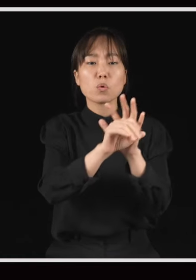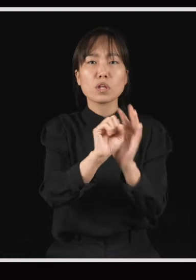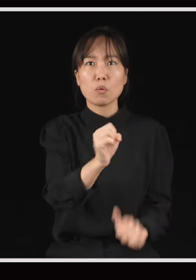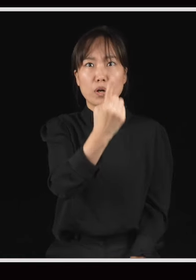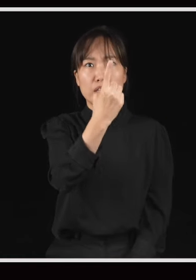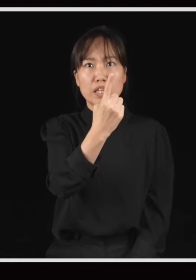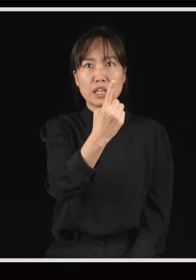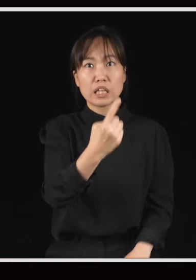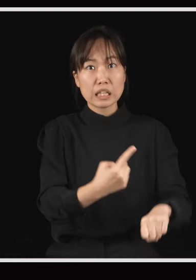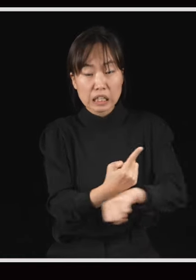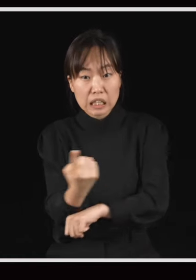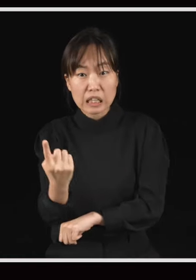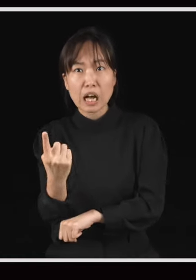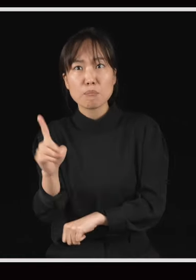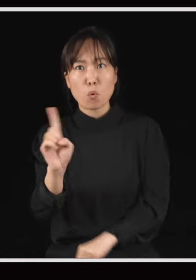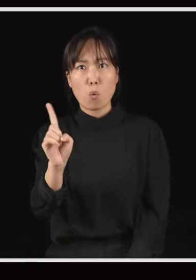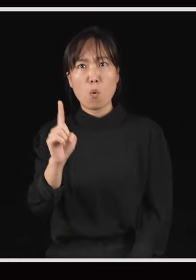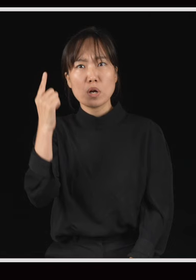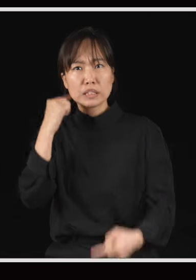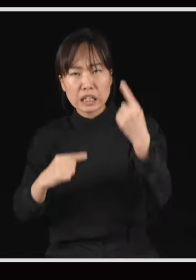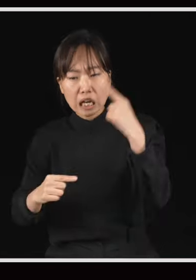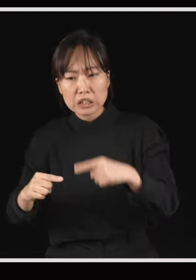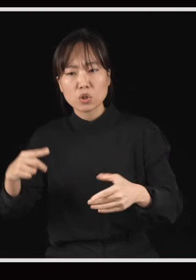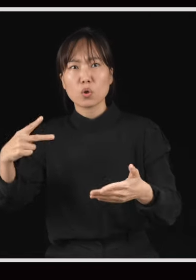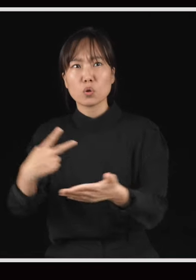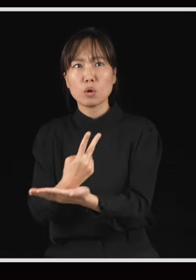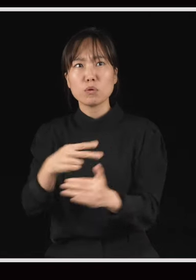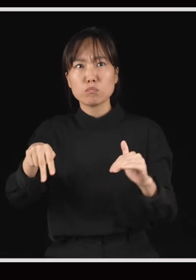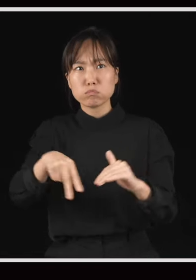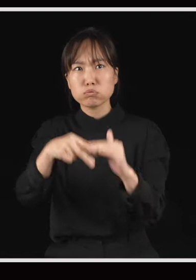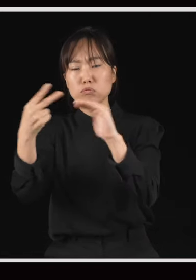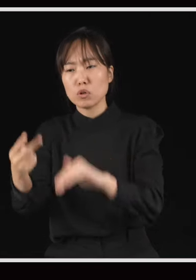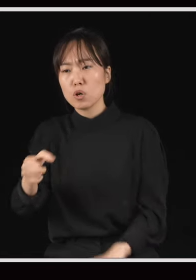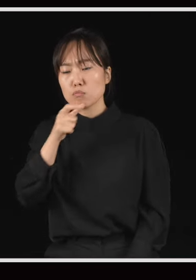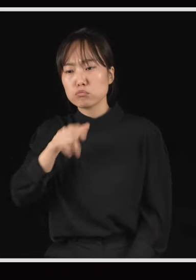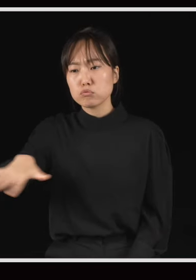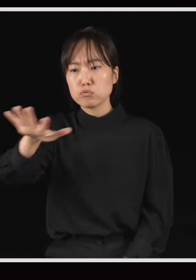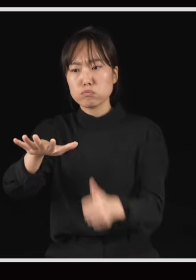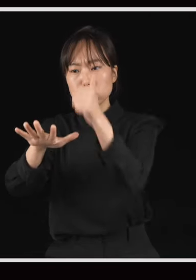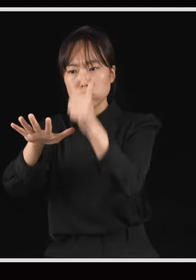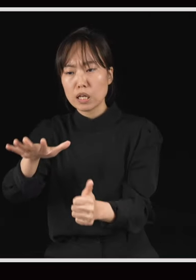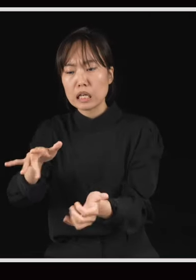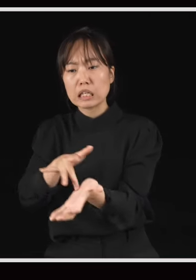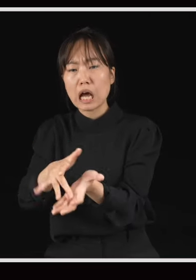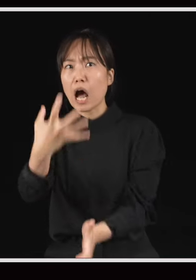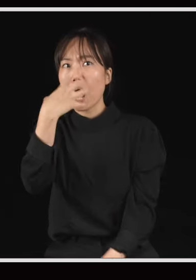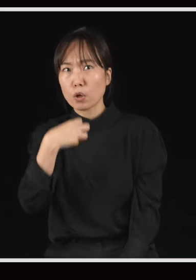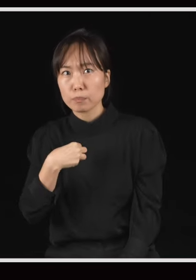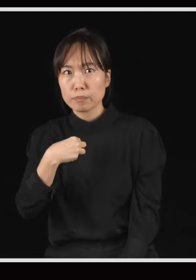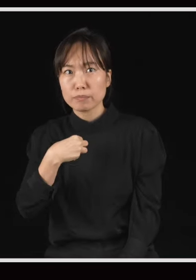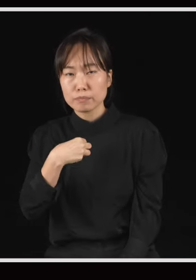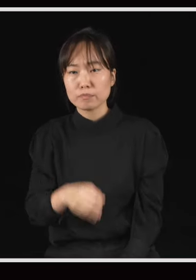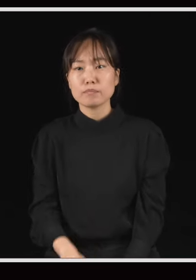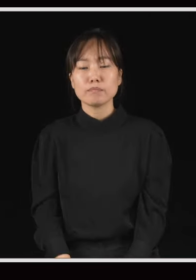들어갑니다. 하지만 나머지는 비의도적 부상, 그러면 낙상, 자동차 충돌, 익사, 약물 과다 복용에 따른